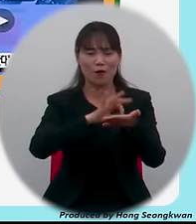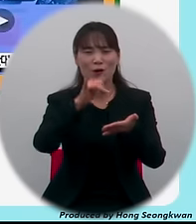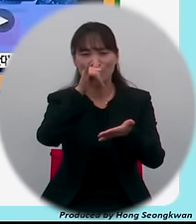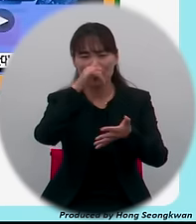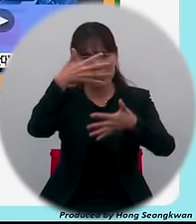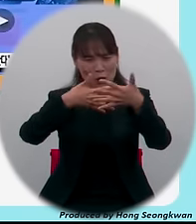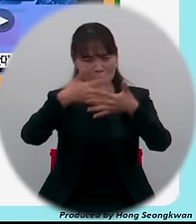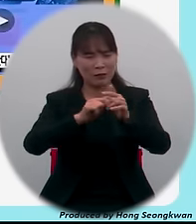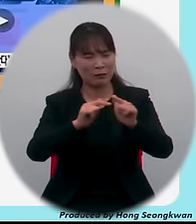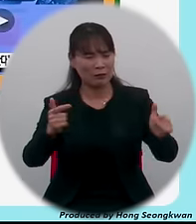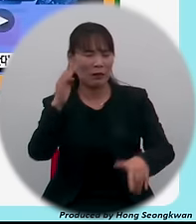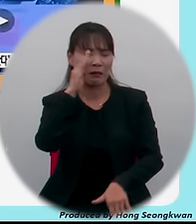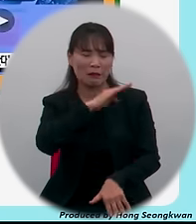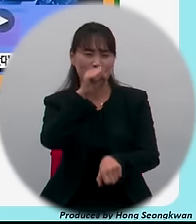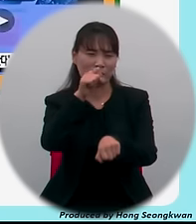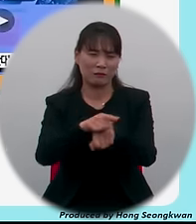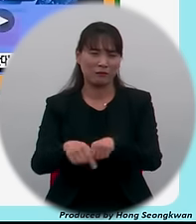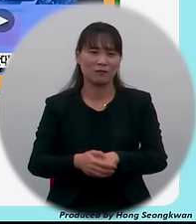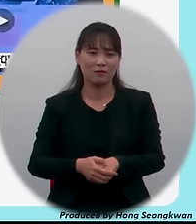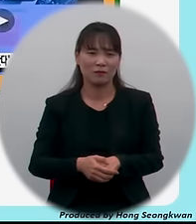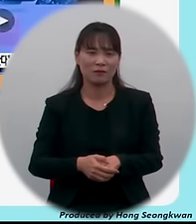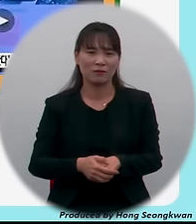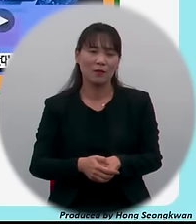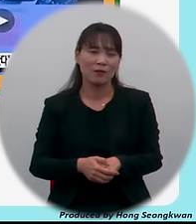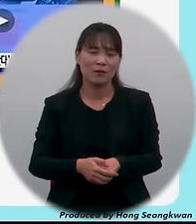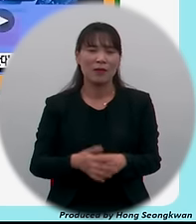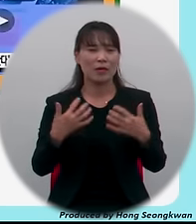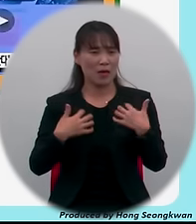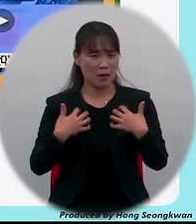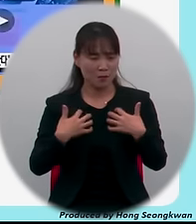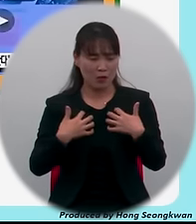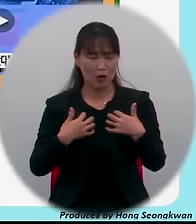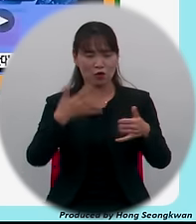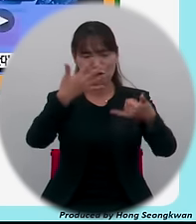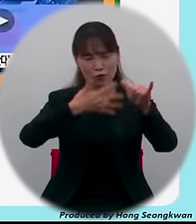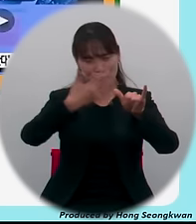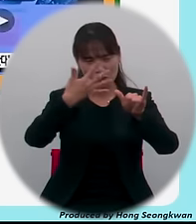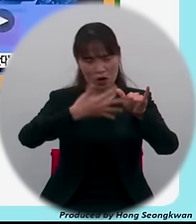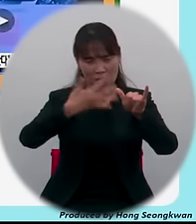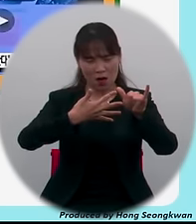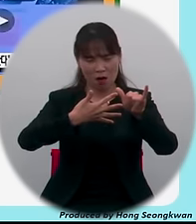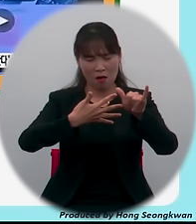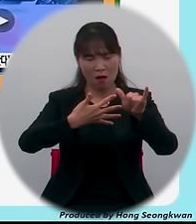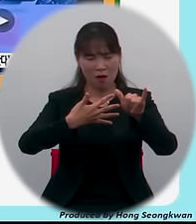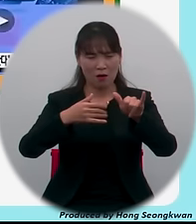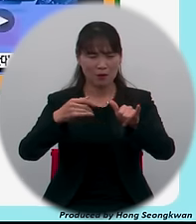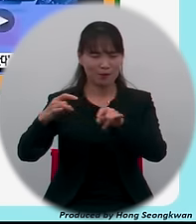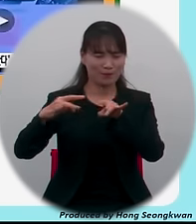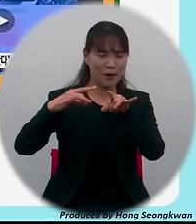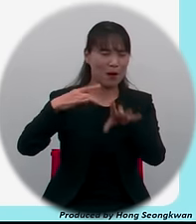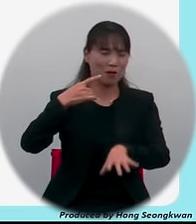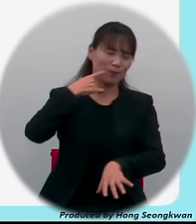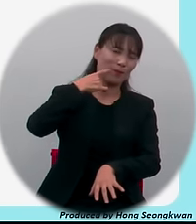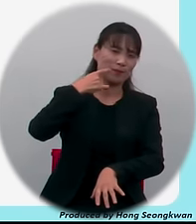주사용 콘텐츠의 유예성 때문입니다 그 어느 때보다 게임이 유튜브가 쇼이 자극적으로